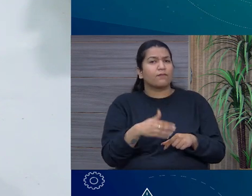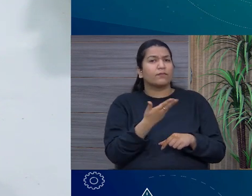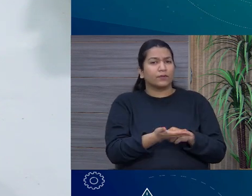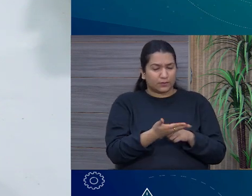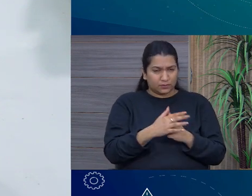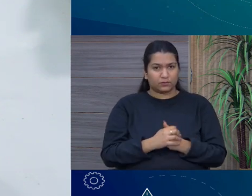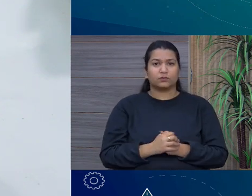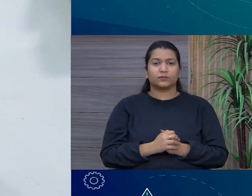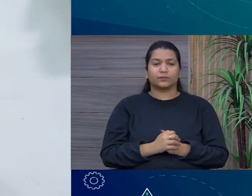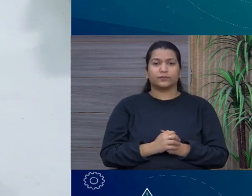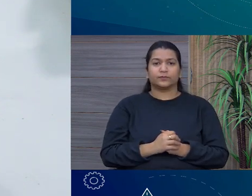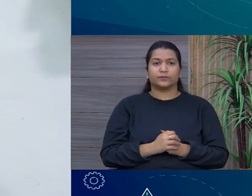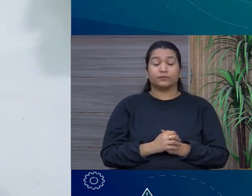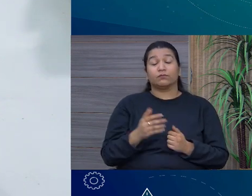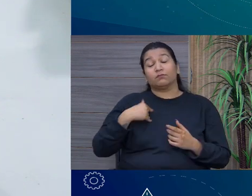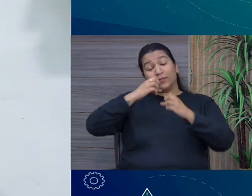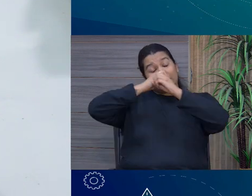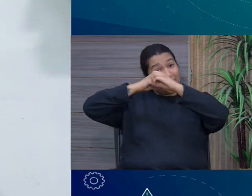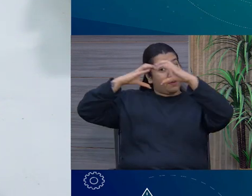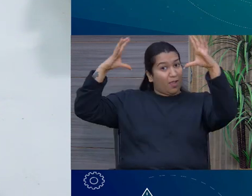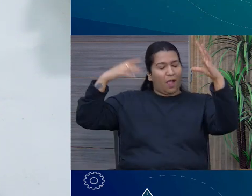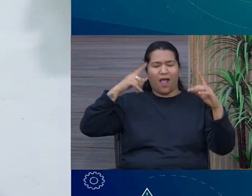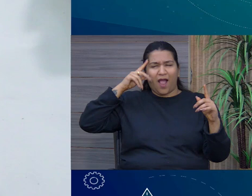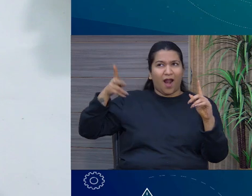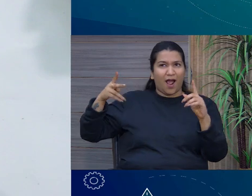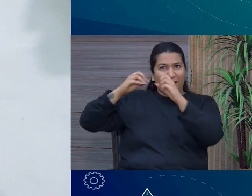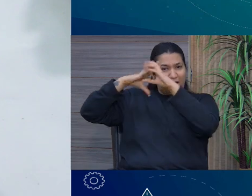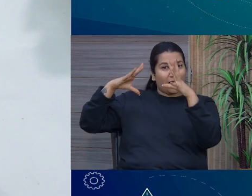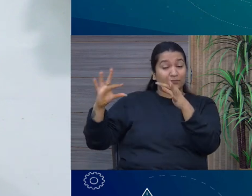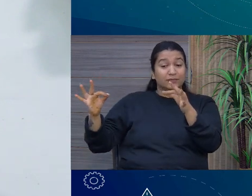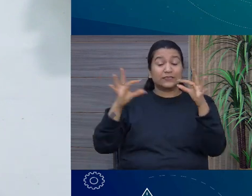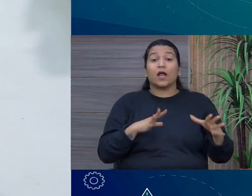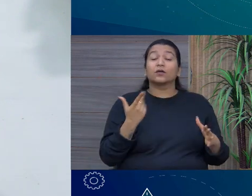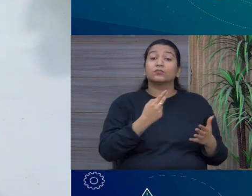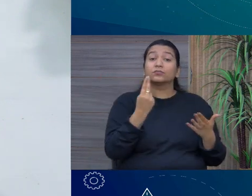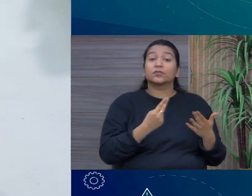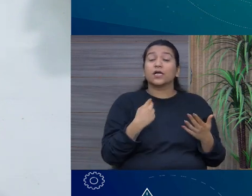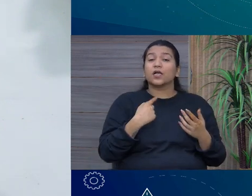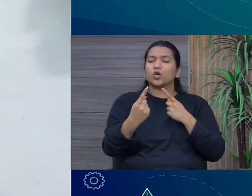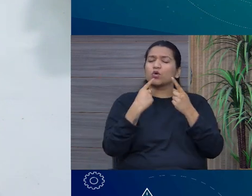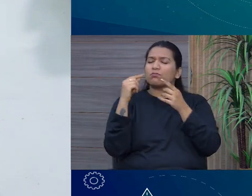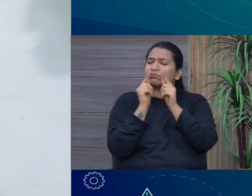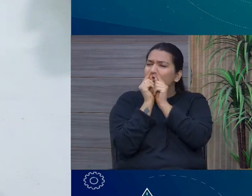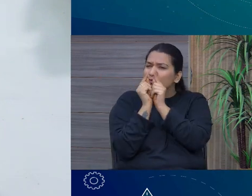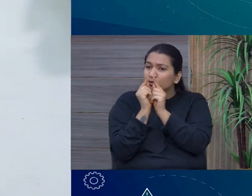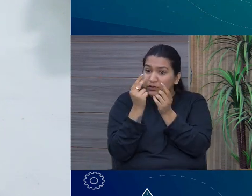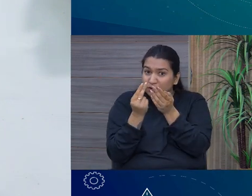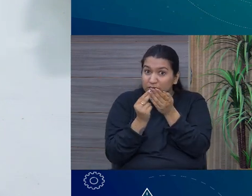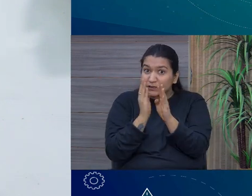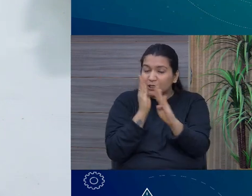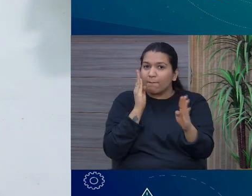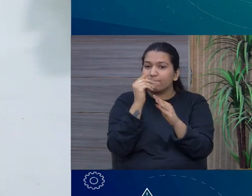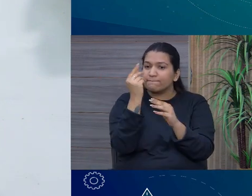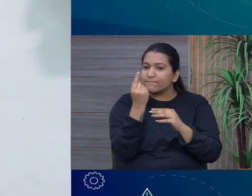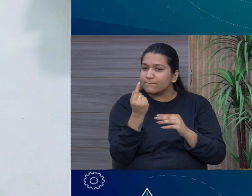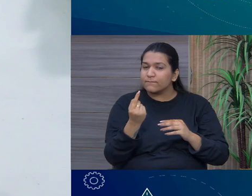लिखा जाता होगा। कल्पना तो अजीब सी हैं, अलग अलग सी हैं, लेकिन उसमें दिलचस्प बात ये है कि छोटी छोटी बातें तो थी, साथ में वो काव्य भी उनके ऊपर लिखे